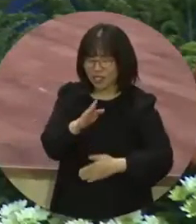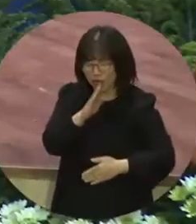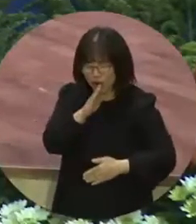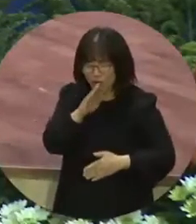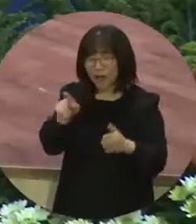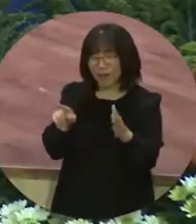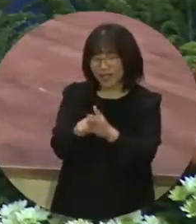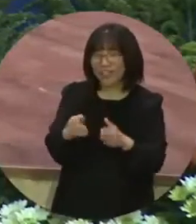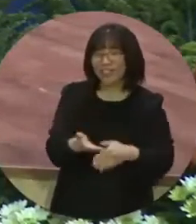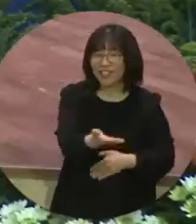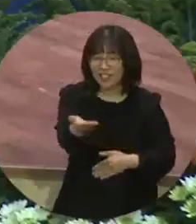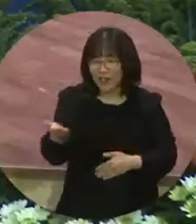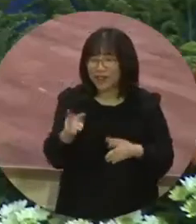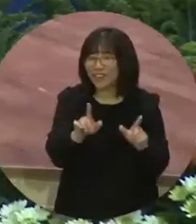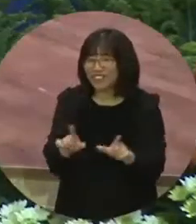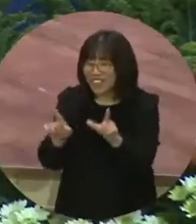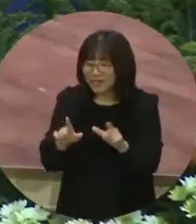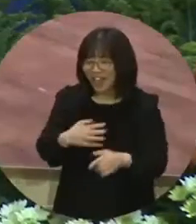삶은